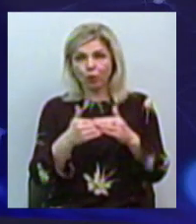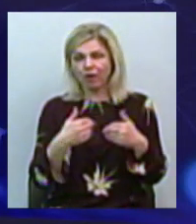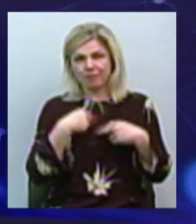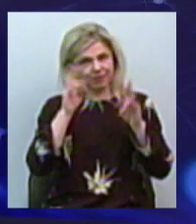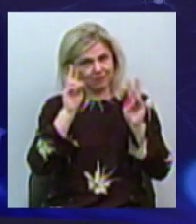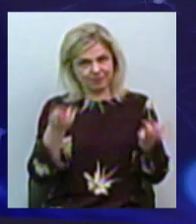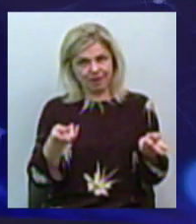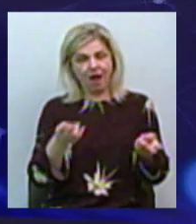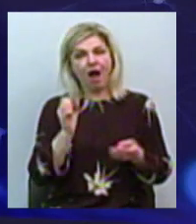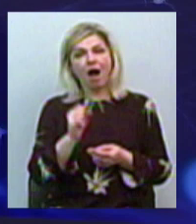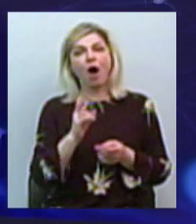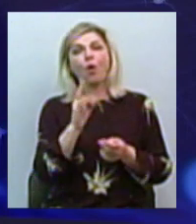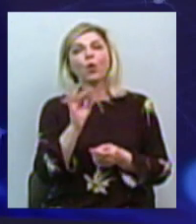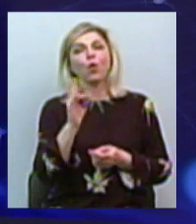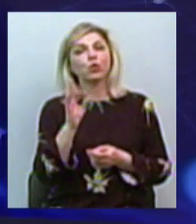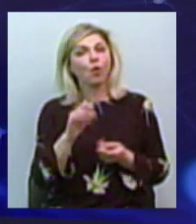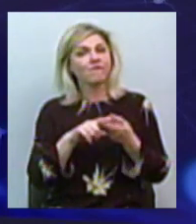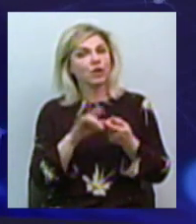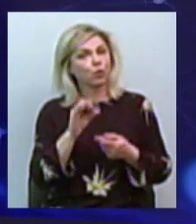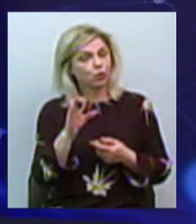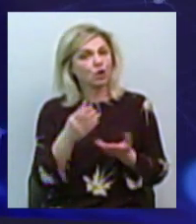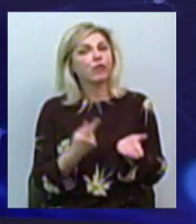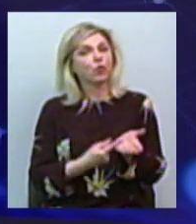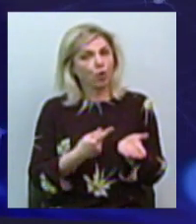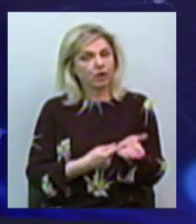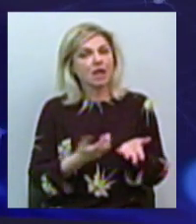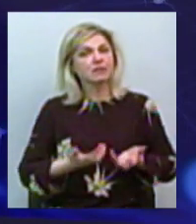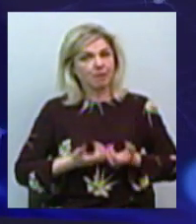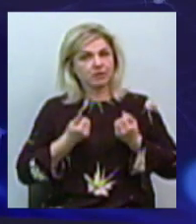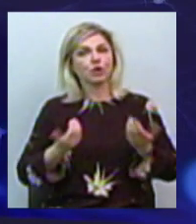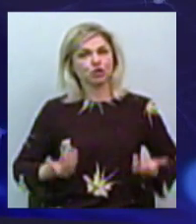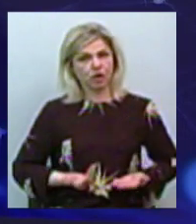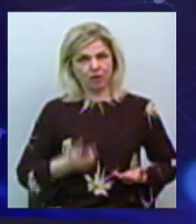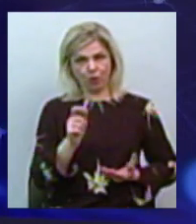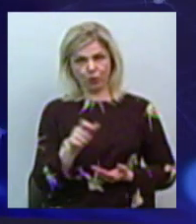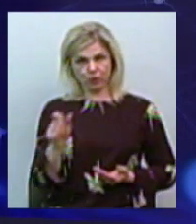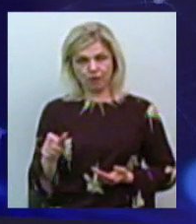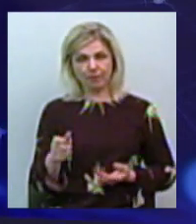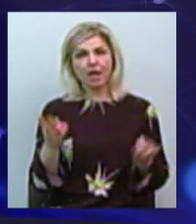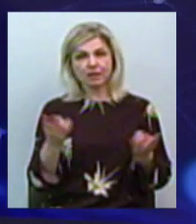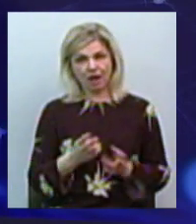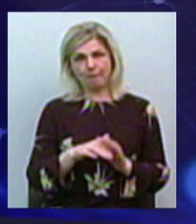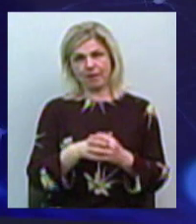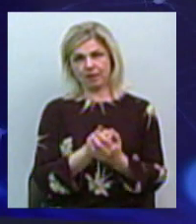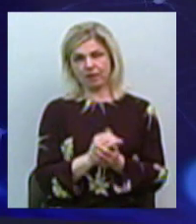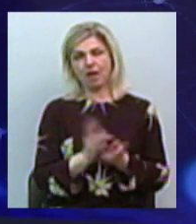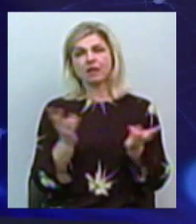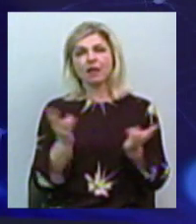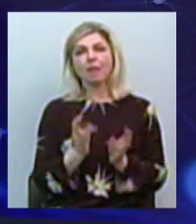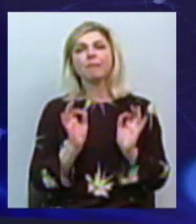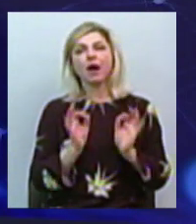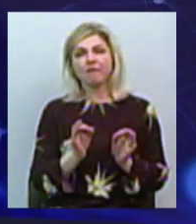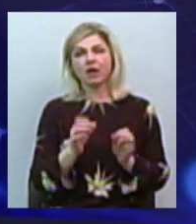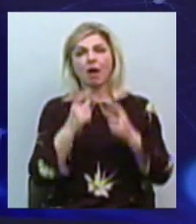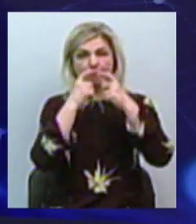А при коронавірусі вже доведено, що це таки врятовує життя людям. Тобто треба помити руки, треба правильно вдіти